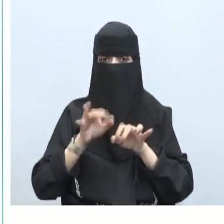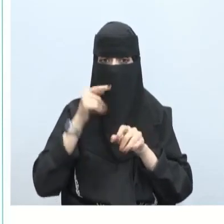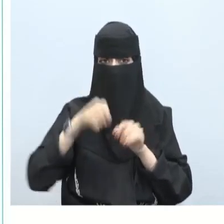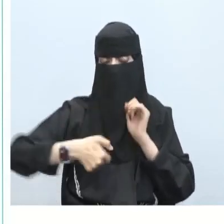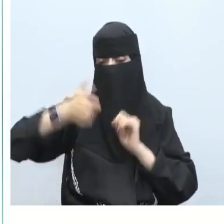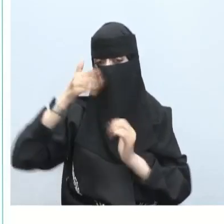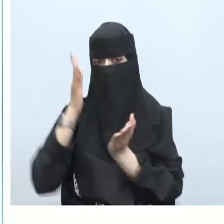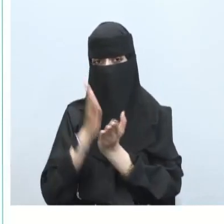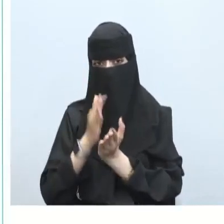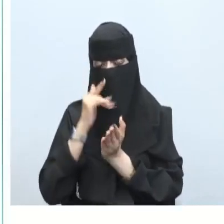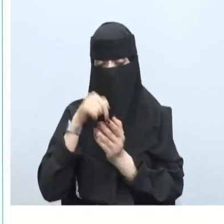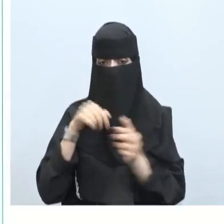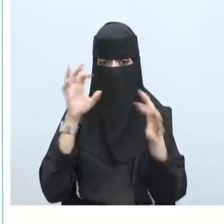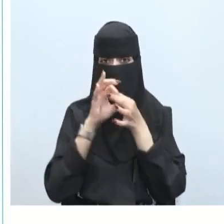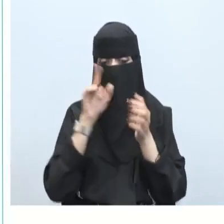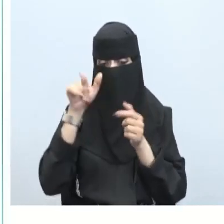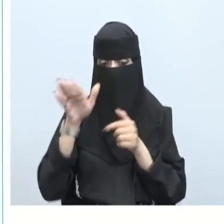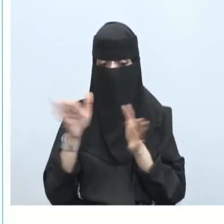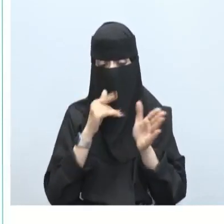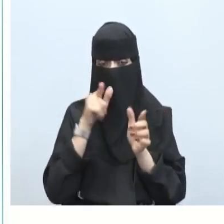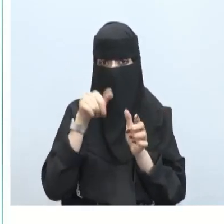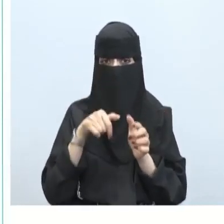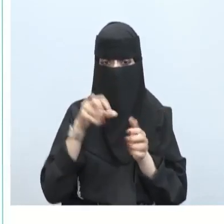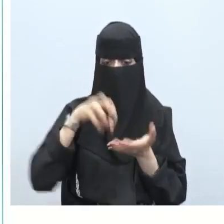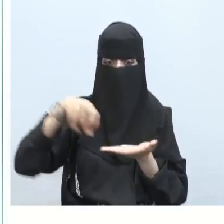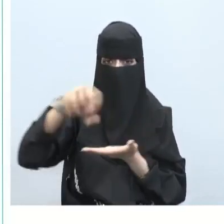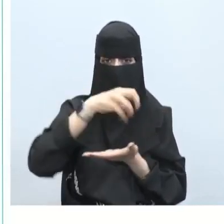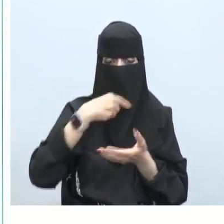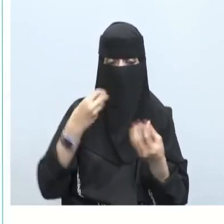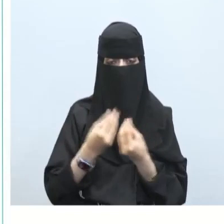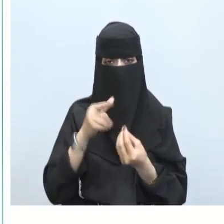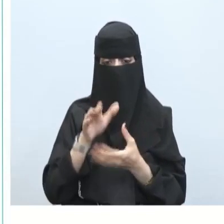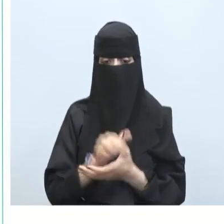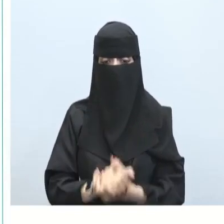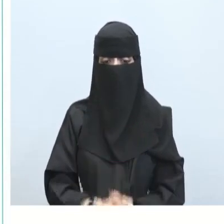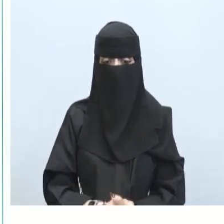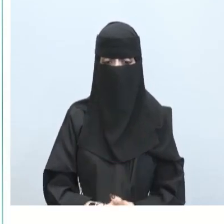هي افضل طريقه لربط هذه ها او هذه